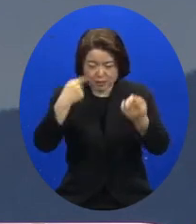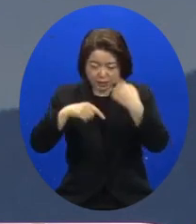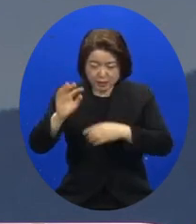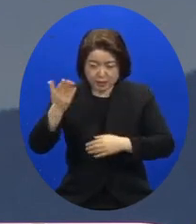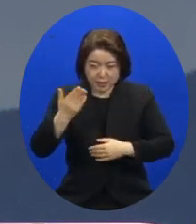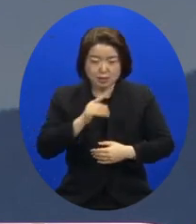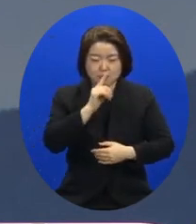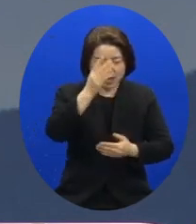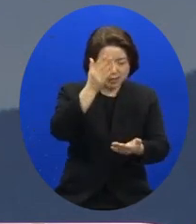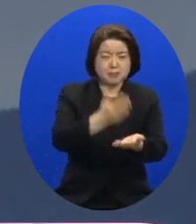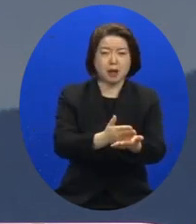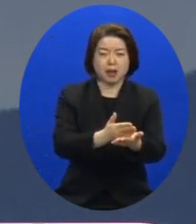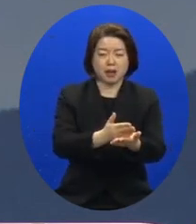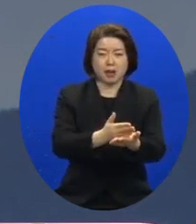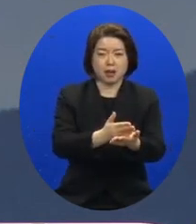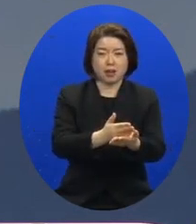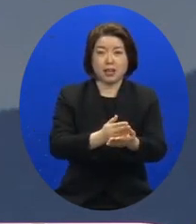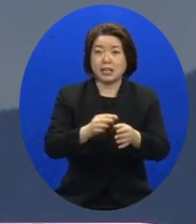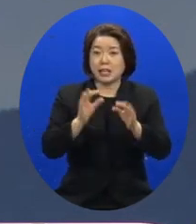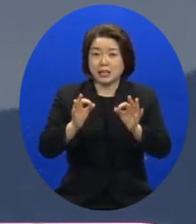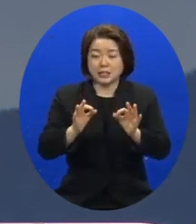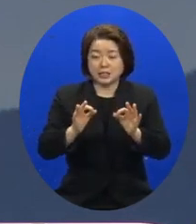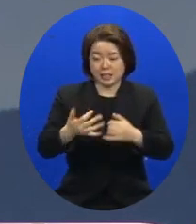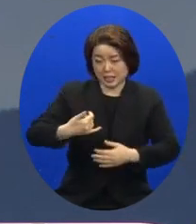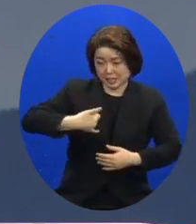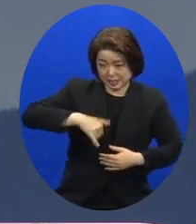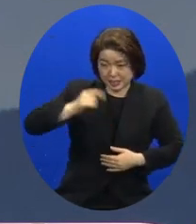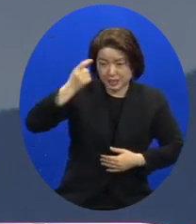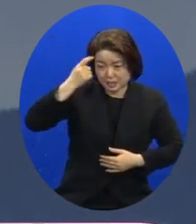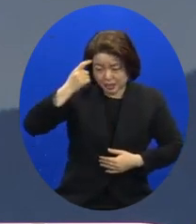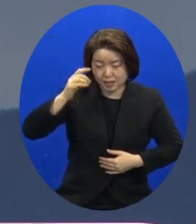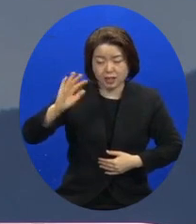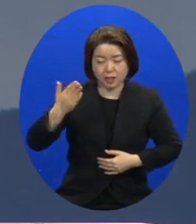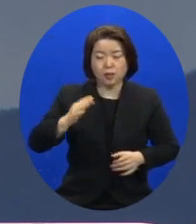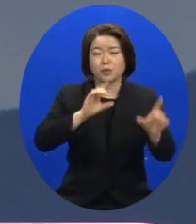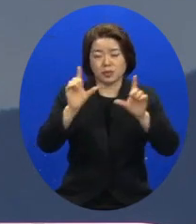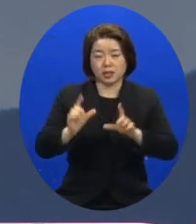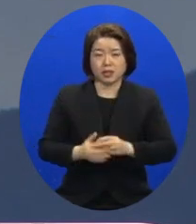말도 하지 마세요. 이제는 자녀 생각도 하시고 살아야죠.